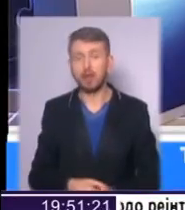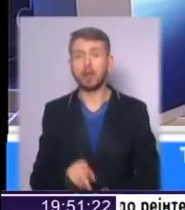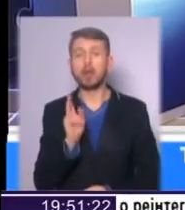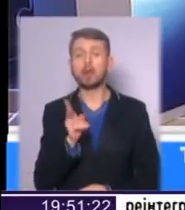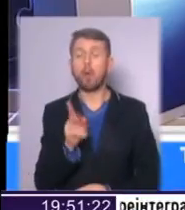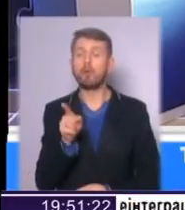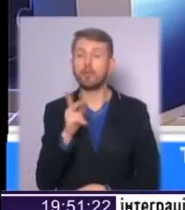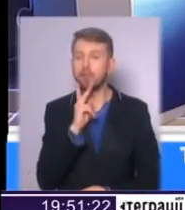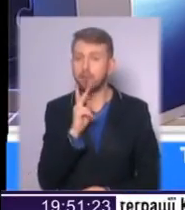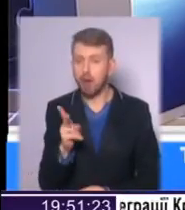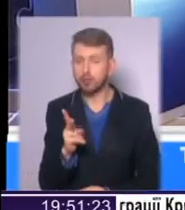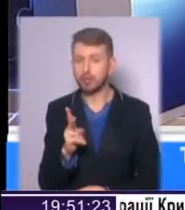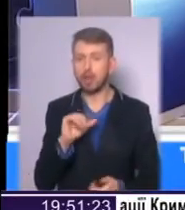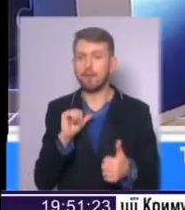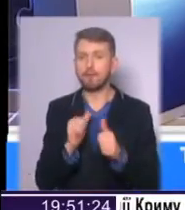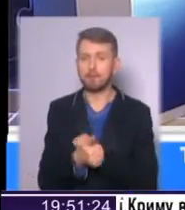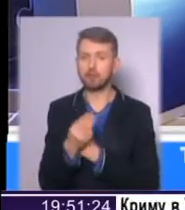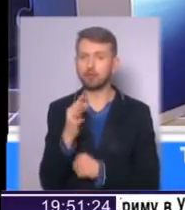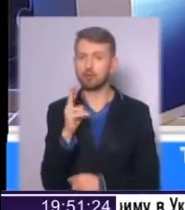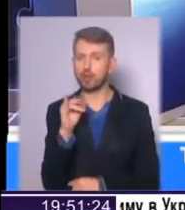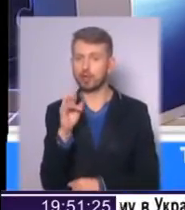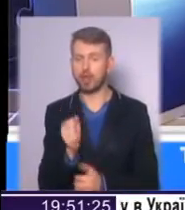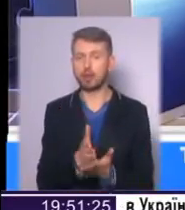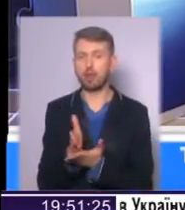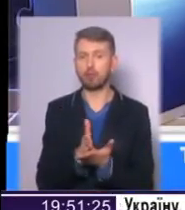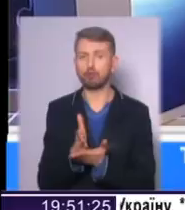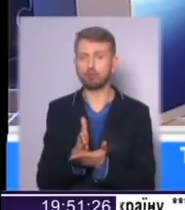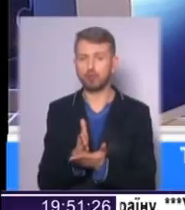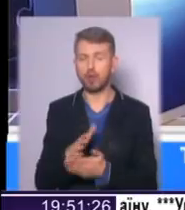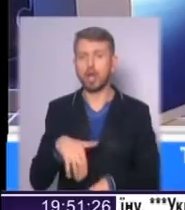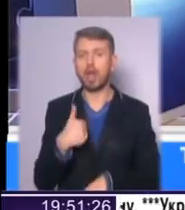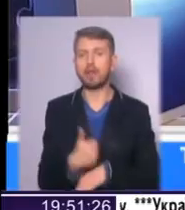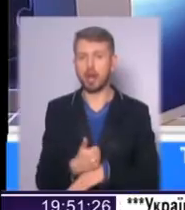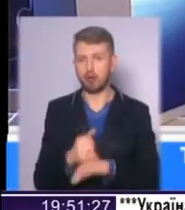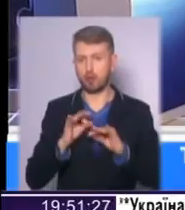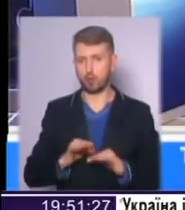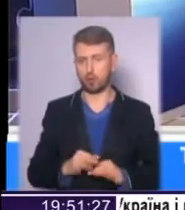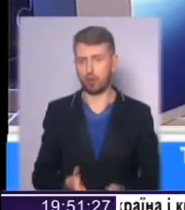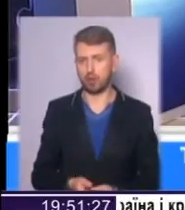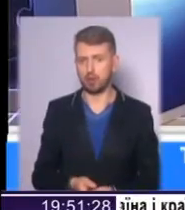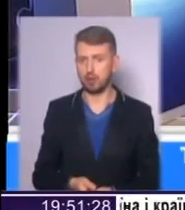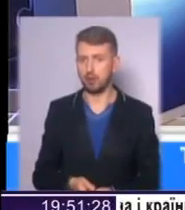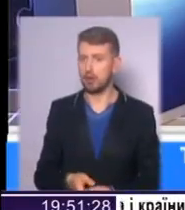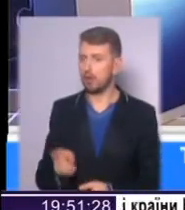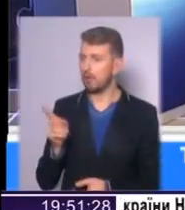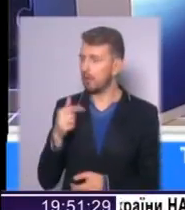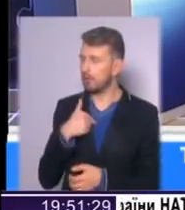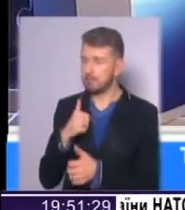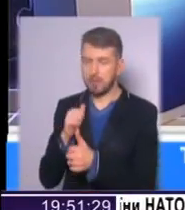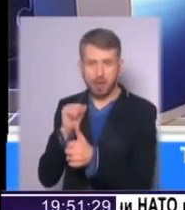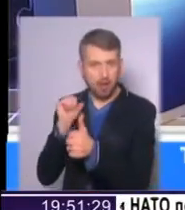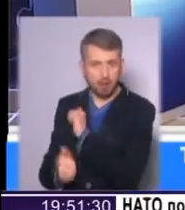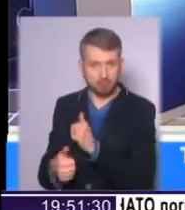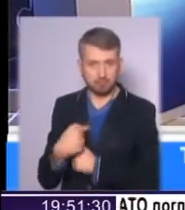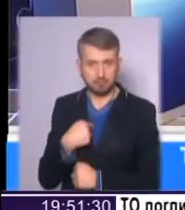він бачив місто Щокіна на посту генерального? Бо в нього так. Ну, ви знімаєте з язика це запитання, я